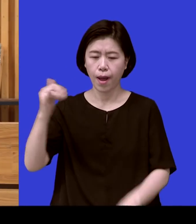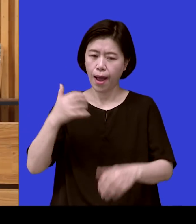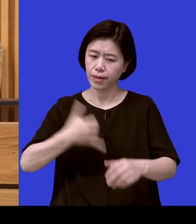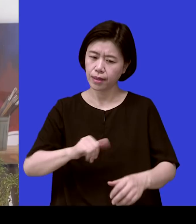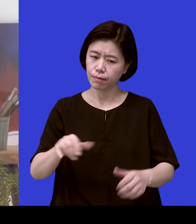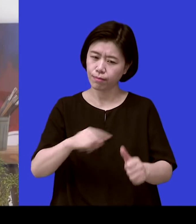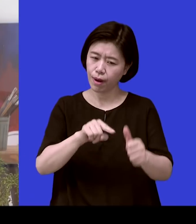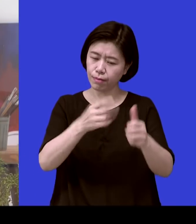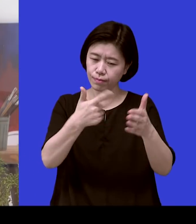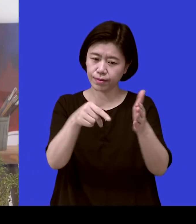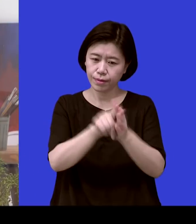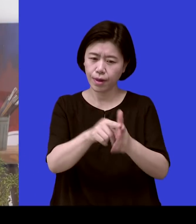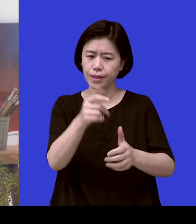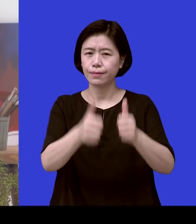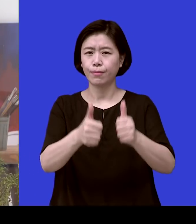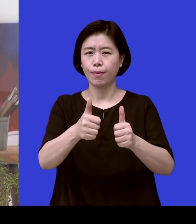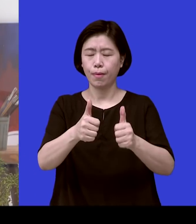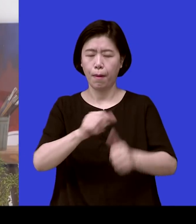말에 동의하십니까?